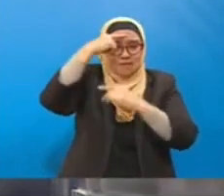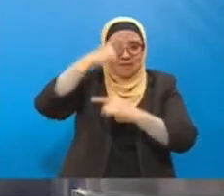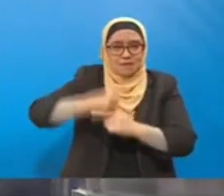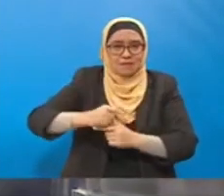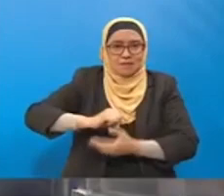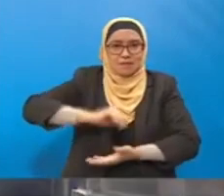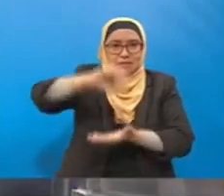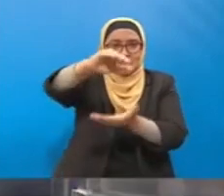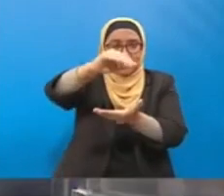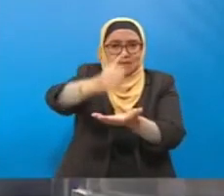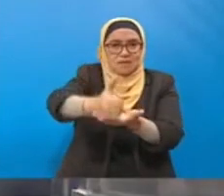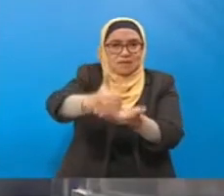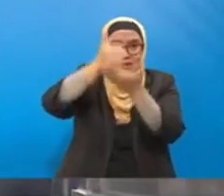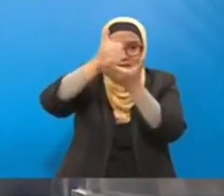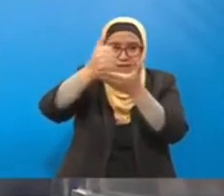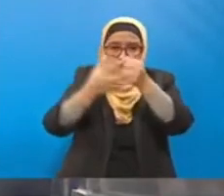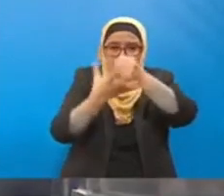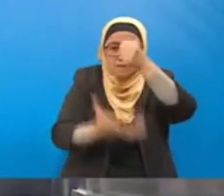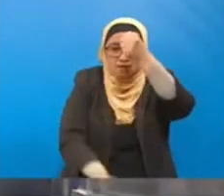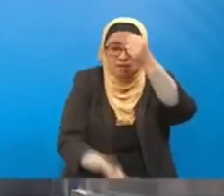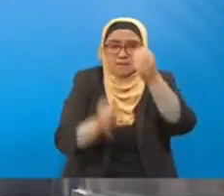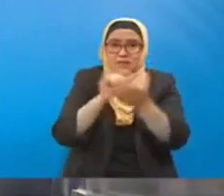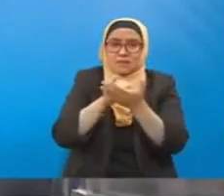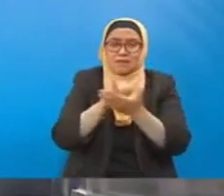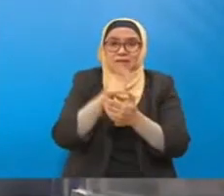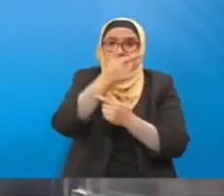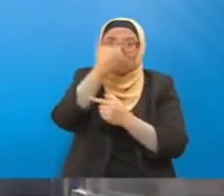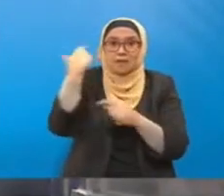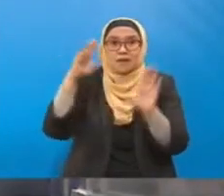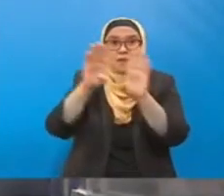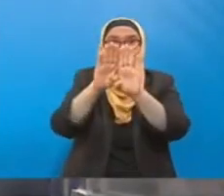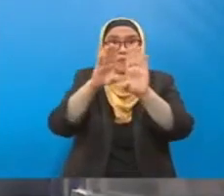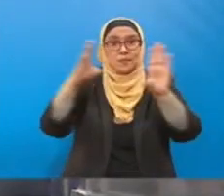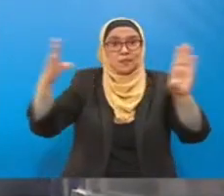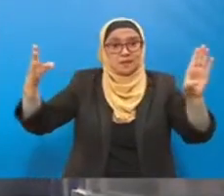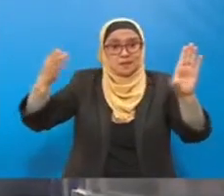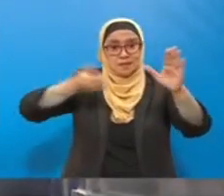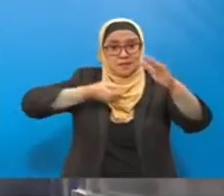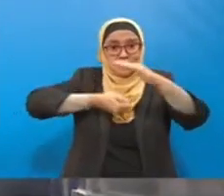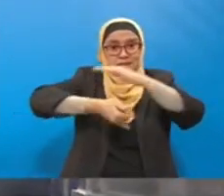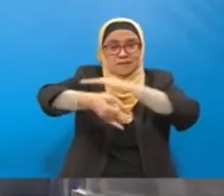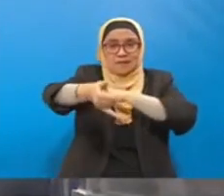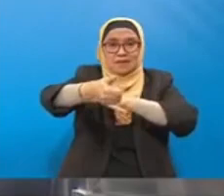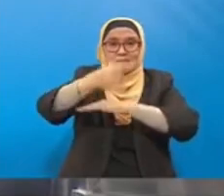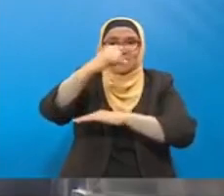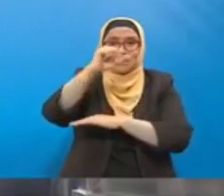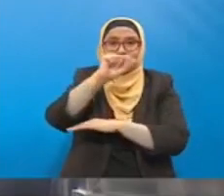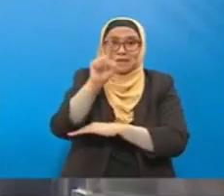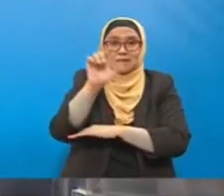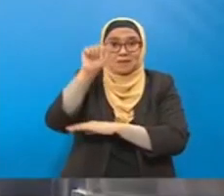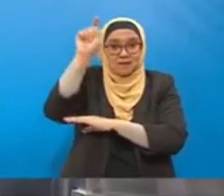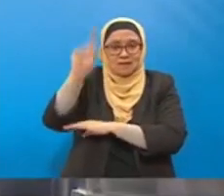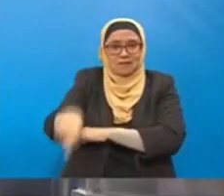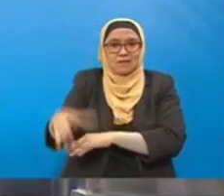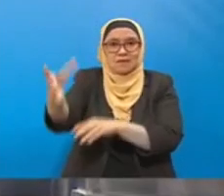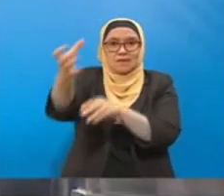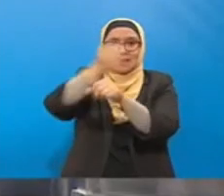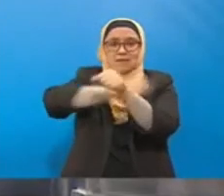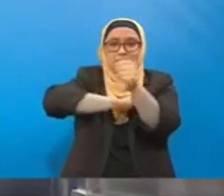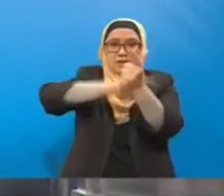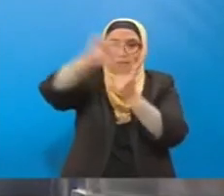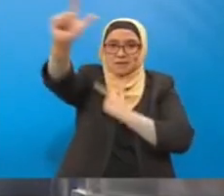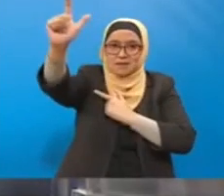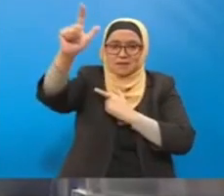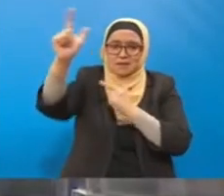apabila pintu rafah itu pintu satunya pintu untuk ke Gaza ini perlu mendapat kebenaran langsung kepada kerajaan Mesir